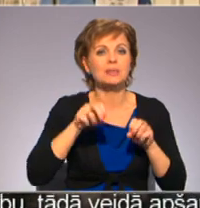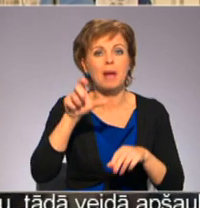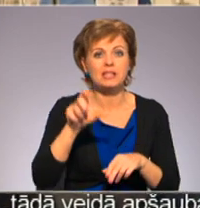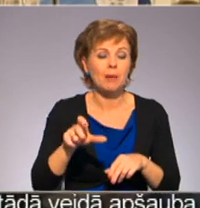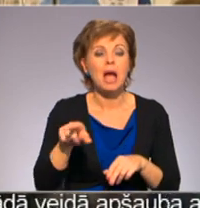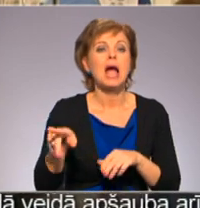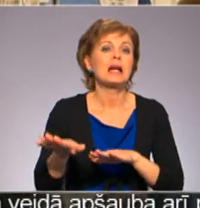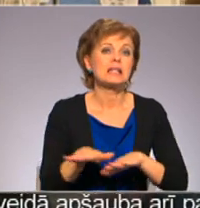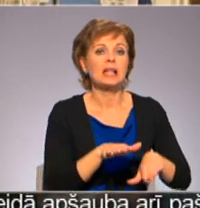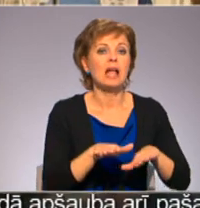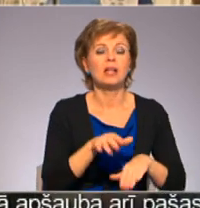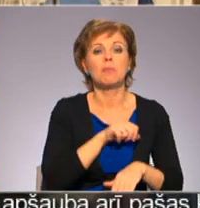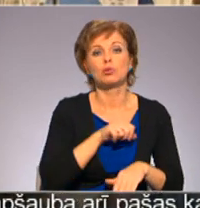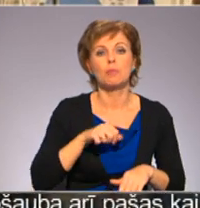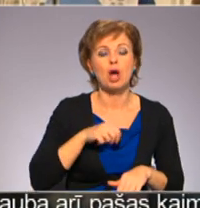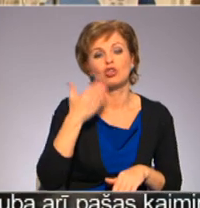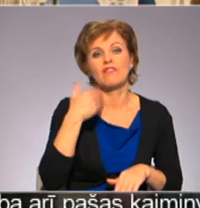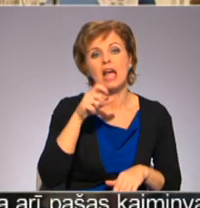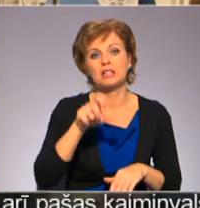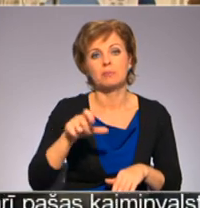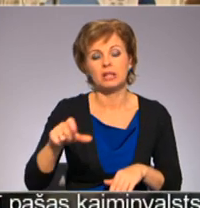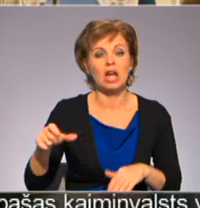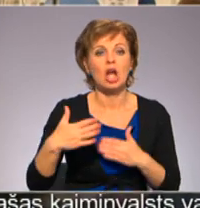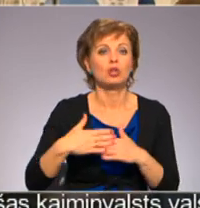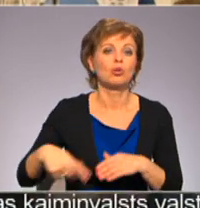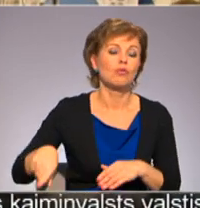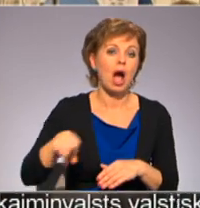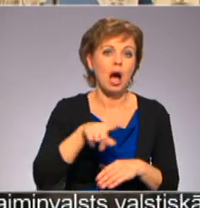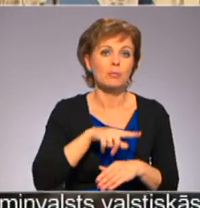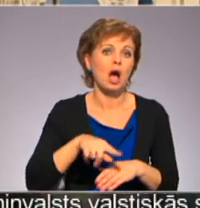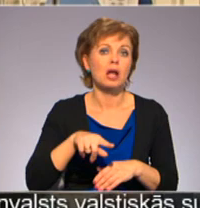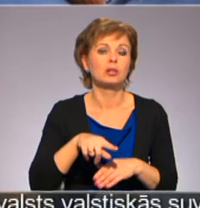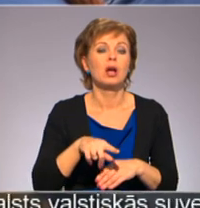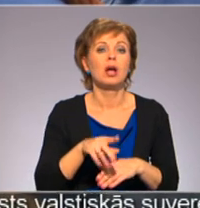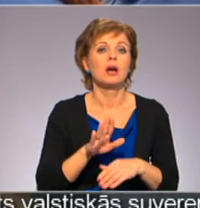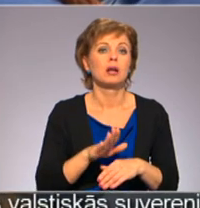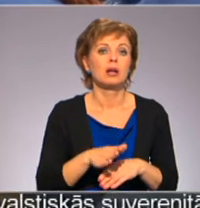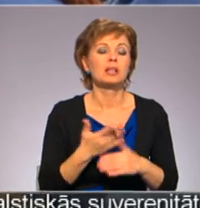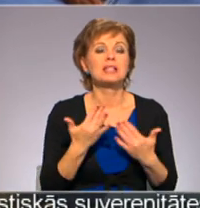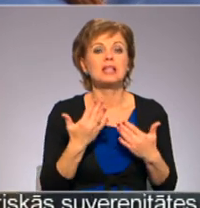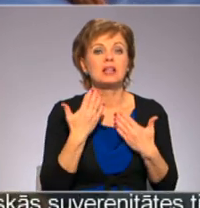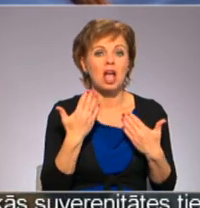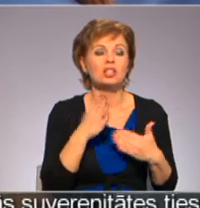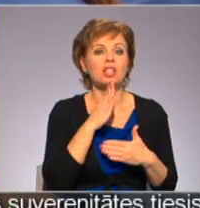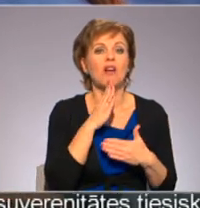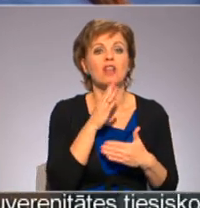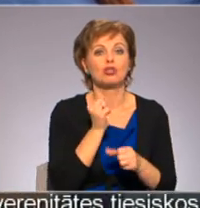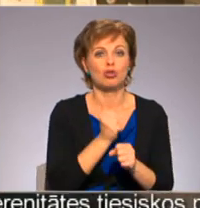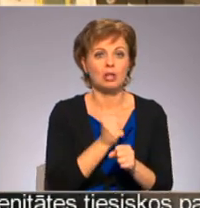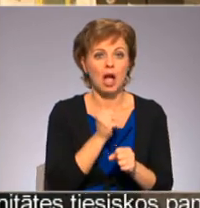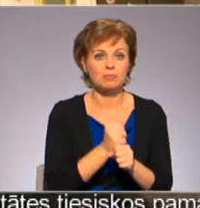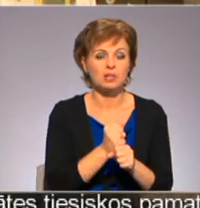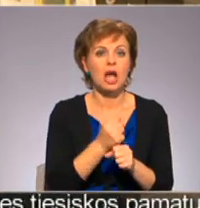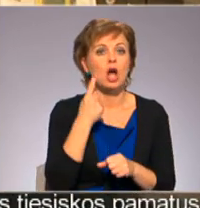līnijām, ir Ventspilnieki, mūsu paši cilvēki un tuvāk apkārtni kope, es nezinu, no gāli. Tas ir sieviešu darbs. Tas